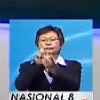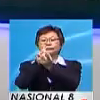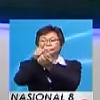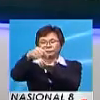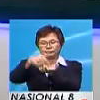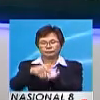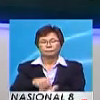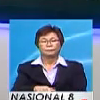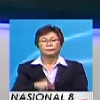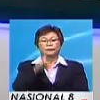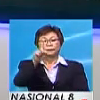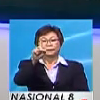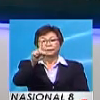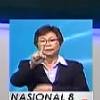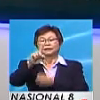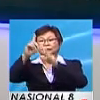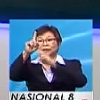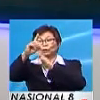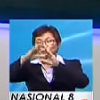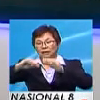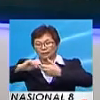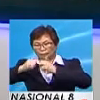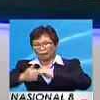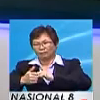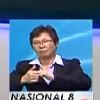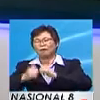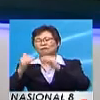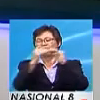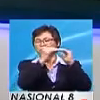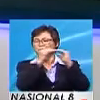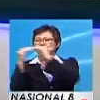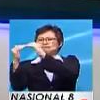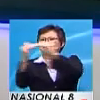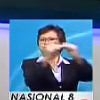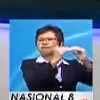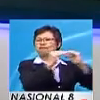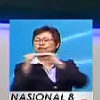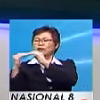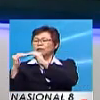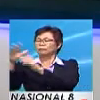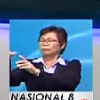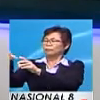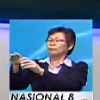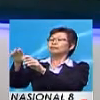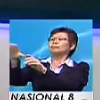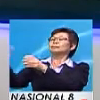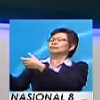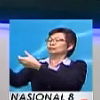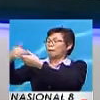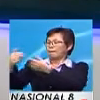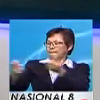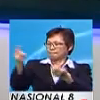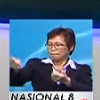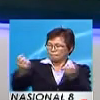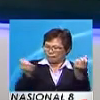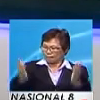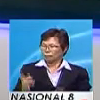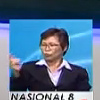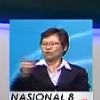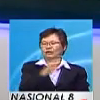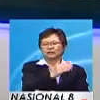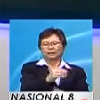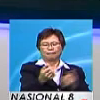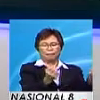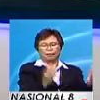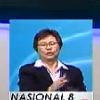berkenaan satu penyelesaian secara dasar adil dan saksama membabitkan pemandu teksi dan perkhidmatan pemandu kereta